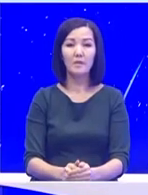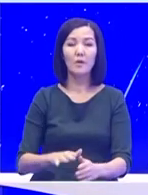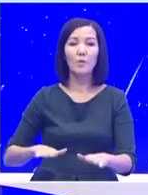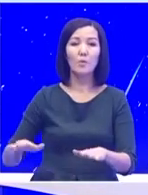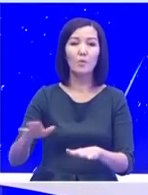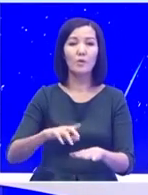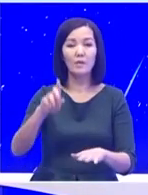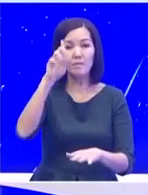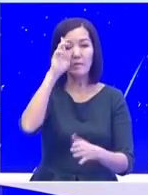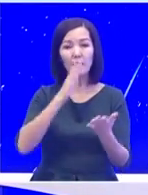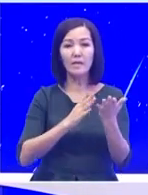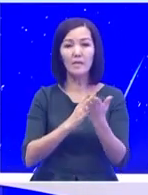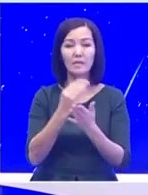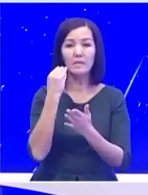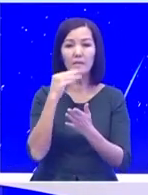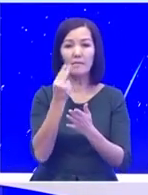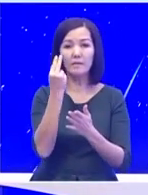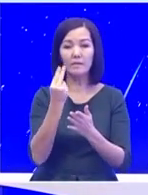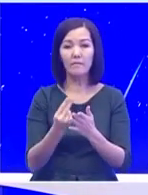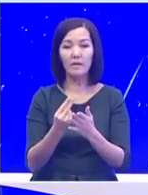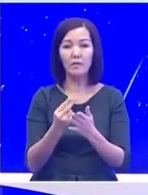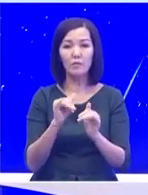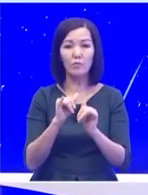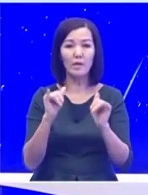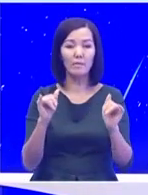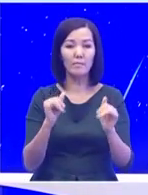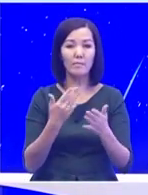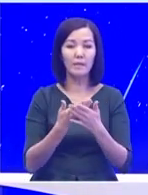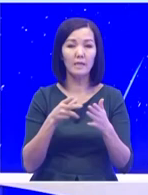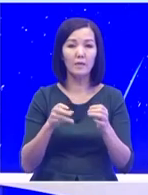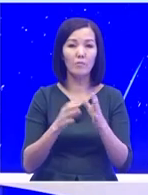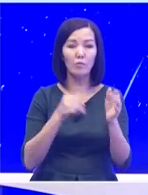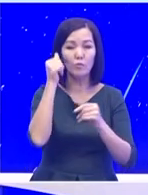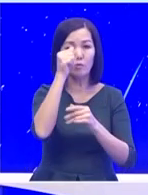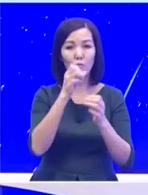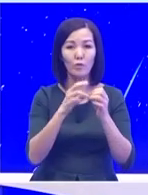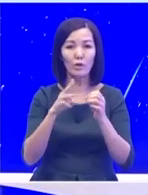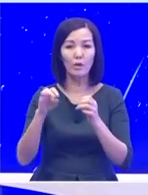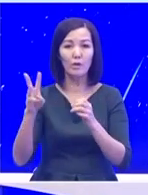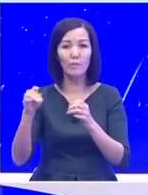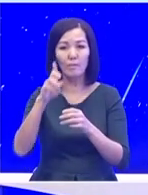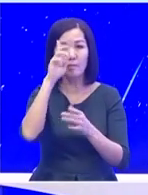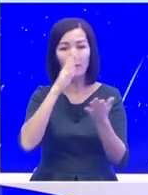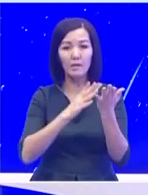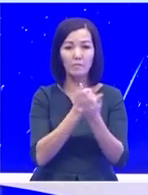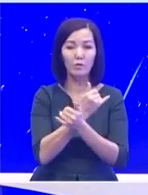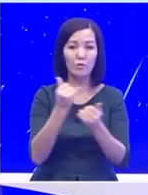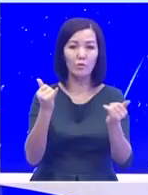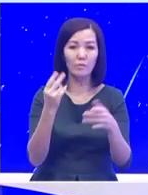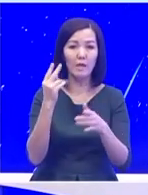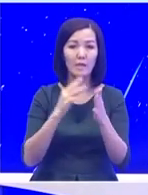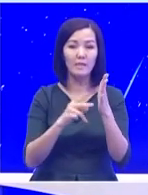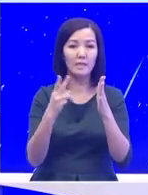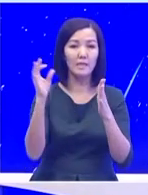Өңірде мемлекеттік қызмет сапасын цифрландыру қарқын алып келеді. Мәселен, 2019 жылы 12 миллионға жуық мемлекеттік қызмет түрі